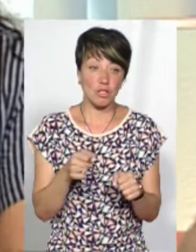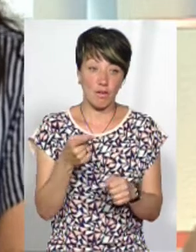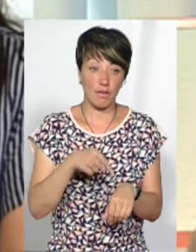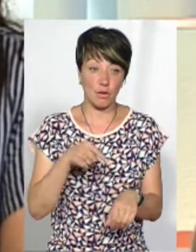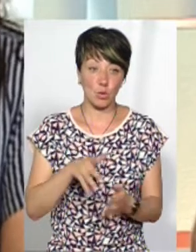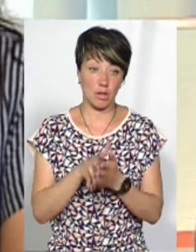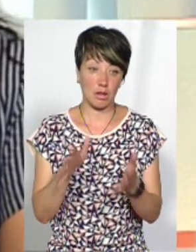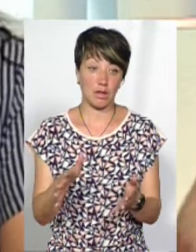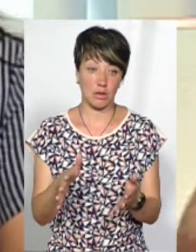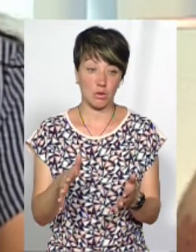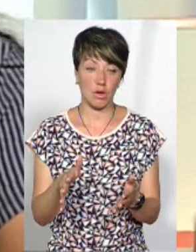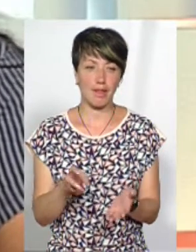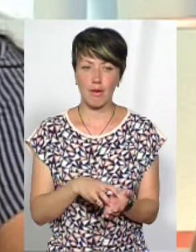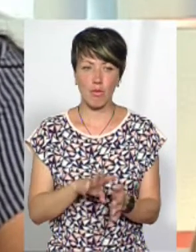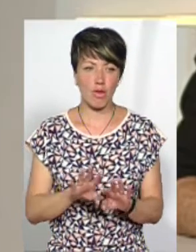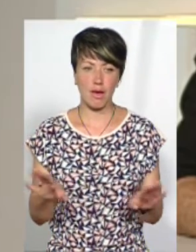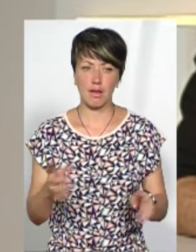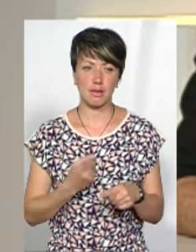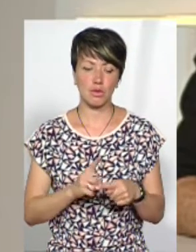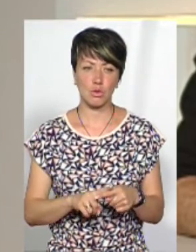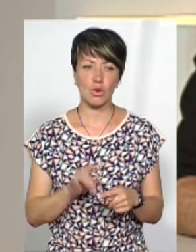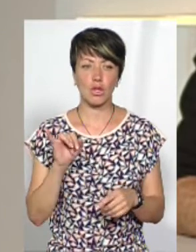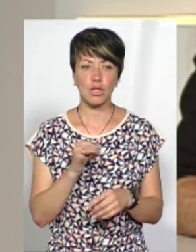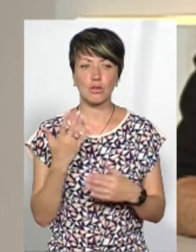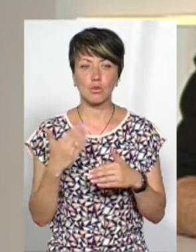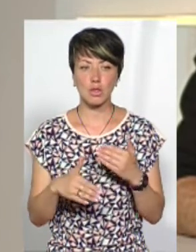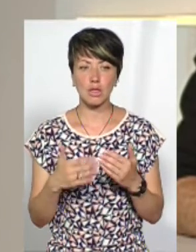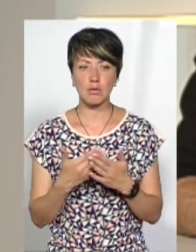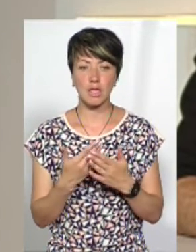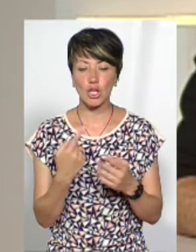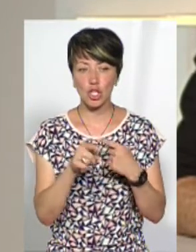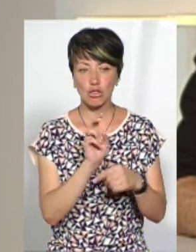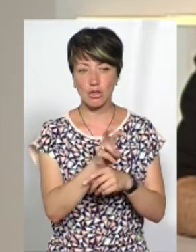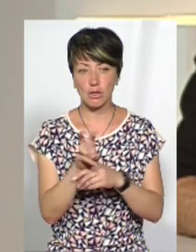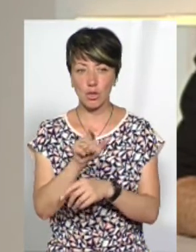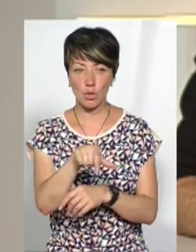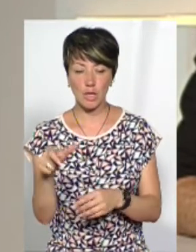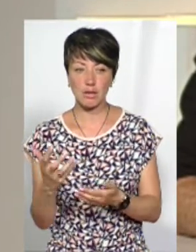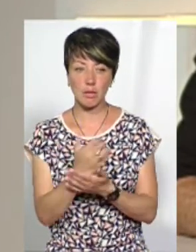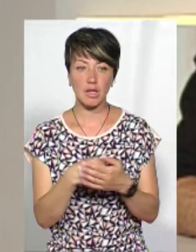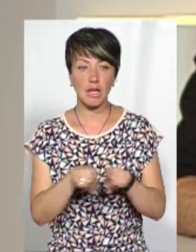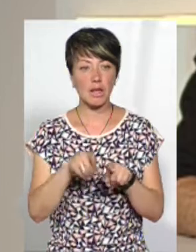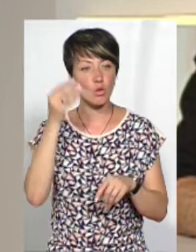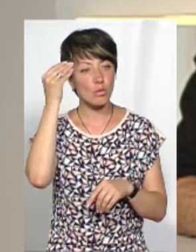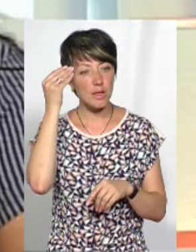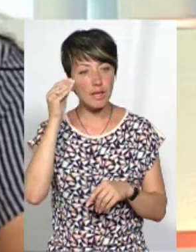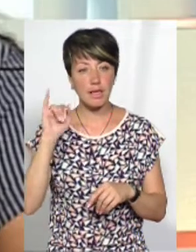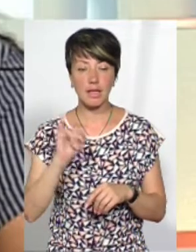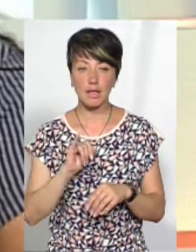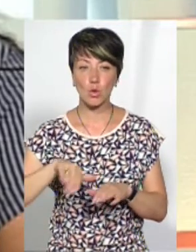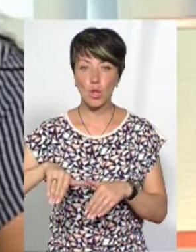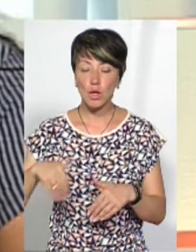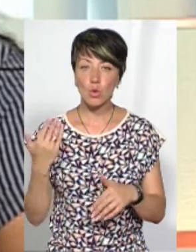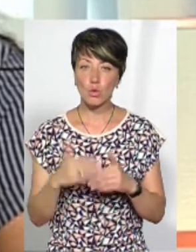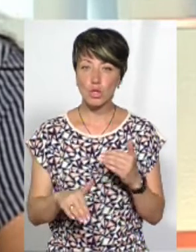критика, не боятися цієї критики і сходити ще до кількох інших людей, зібрати такі думки і